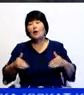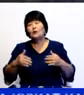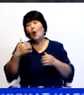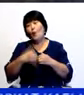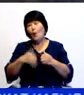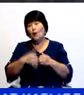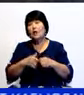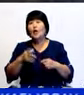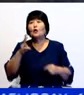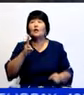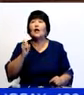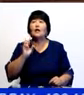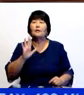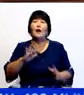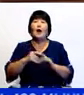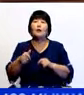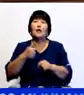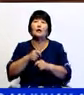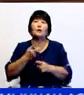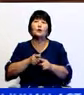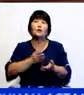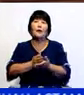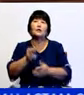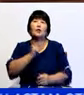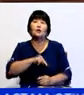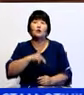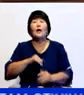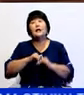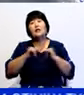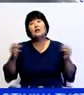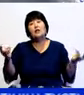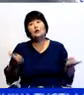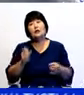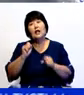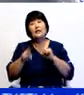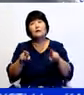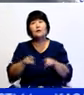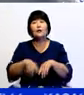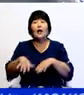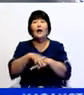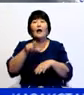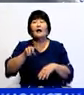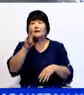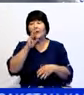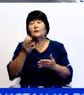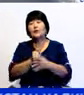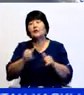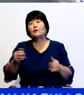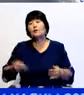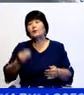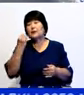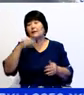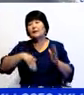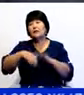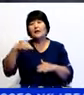орташа. Нұрлыбек Нәлібаев аудан әкіміне осы бағытта жұмыстарды жандандыруды тапсырды. Сондай-ақ халықтың табысын арттырып, тұрмыс сапасын